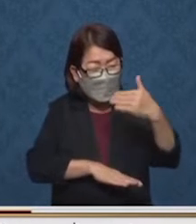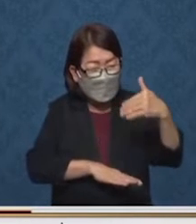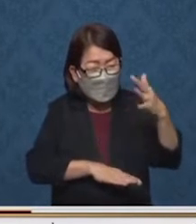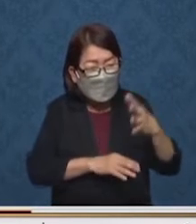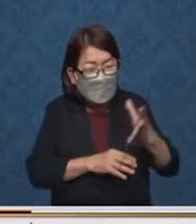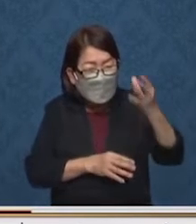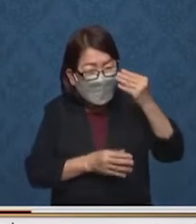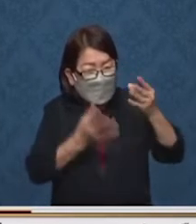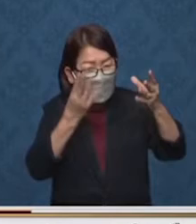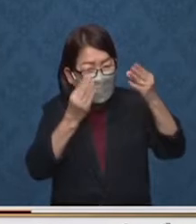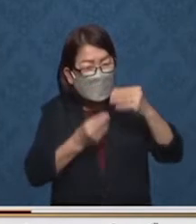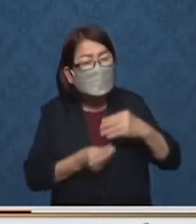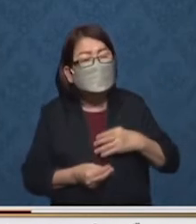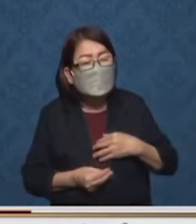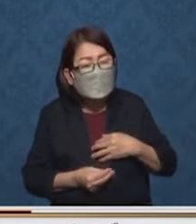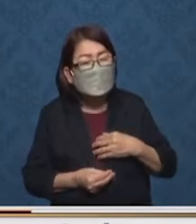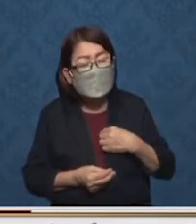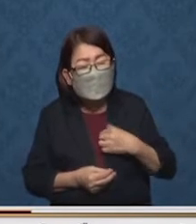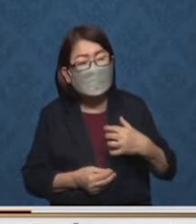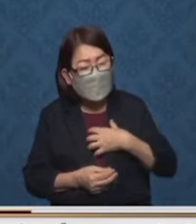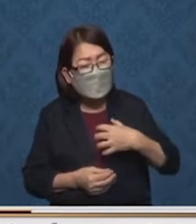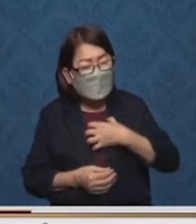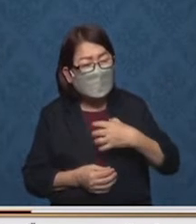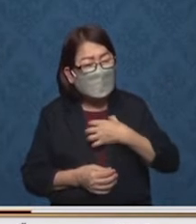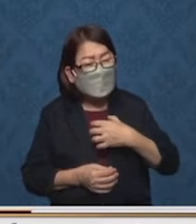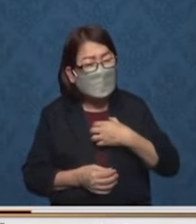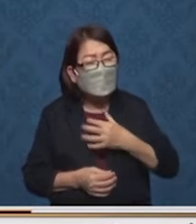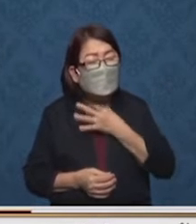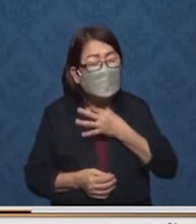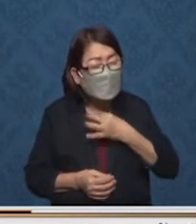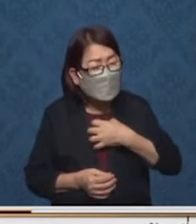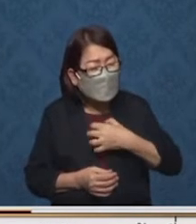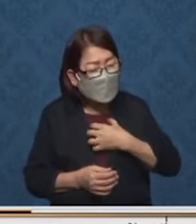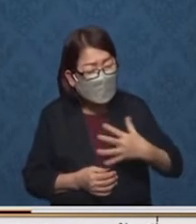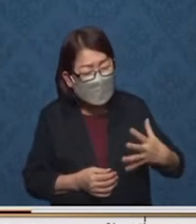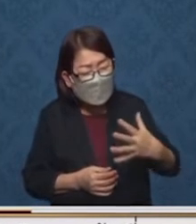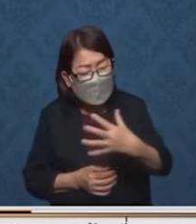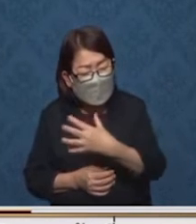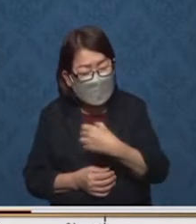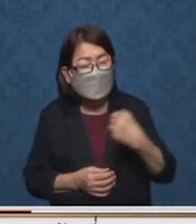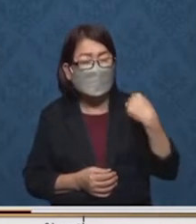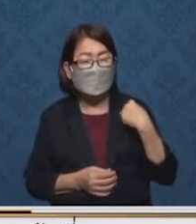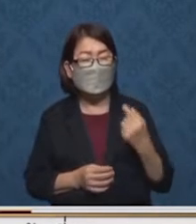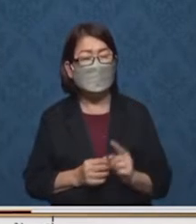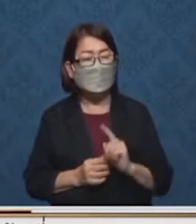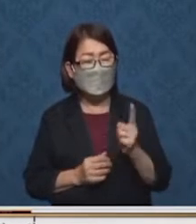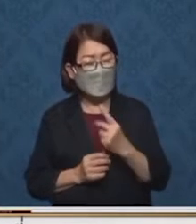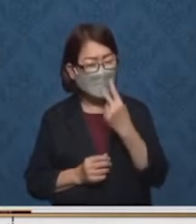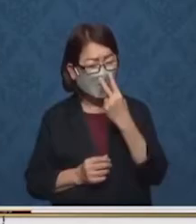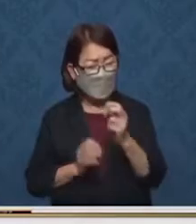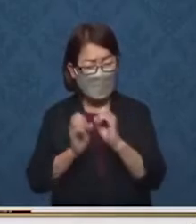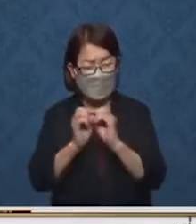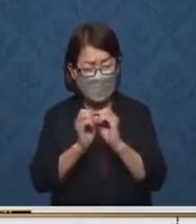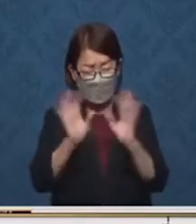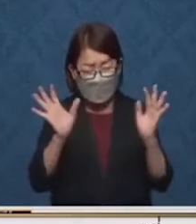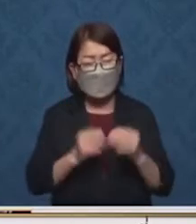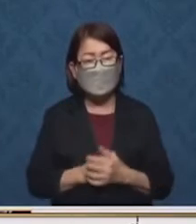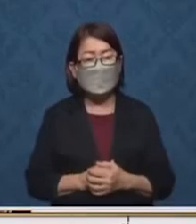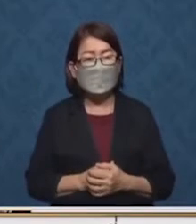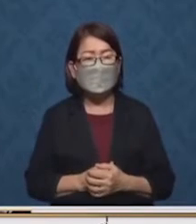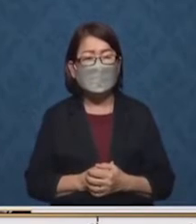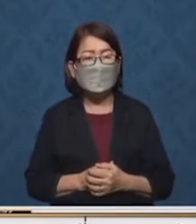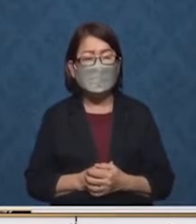ติดอำนาจว่ามันจะมีสิ่งหนึ่งที่เกิดขึ้นมาคือความเห็นอกเห็นใจ